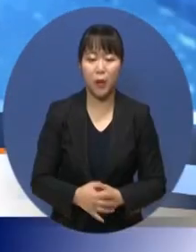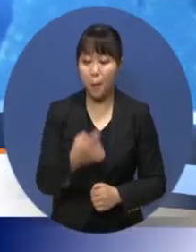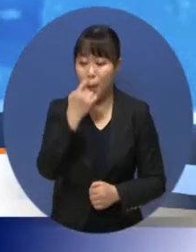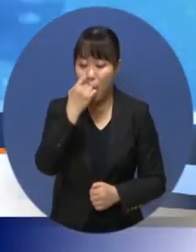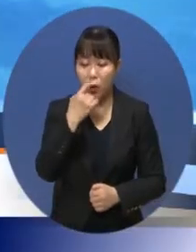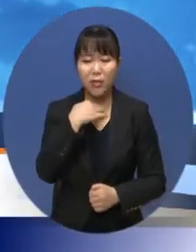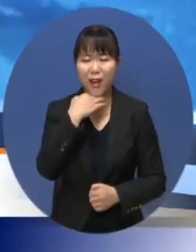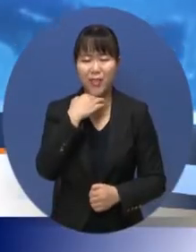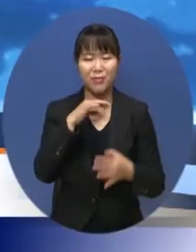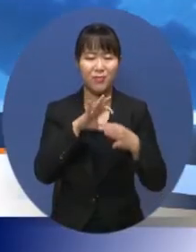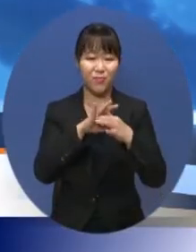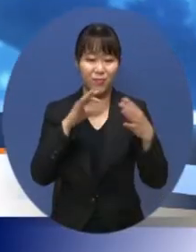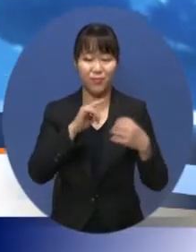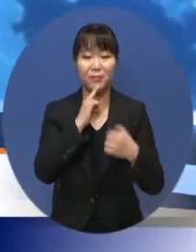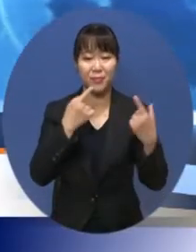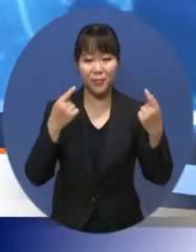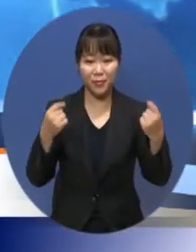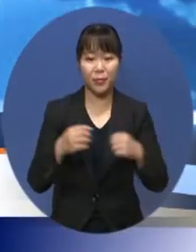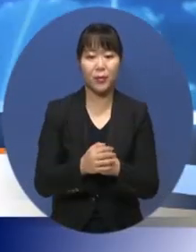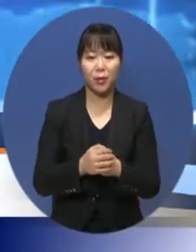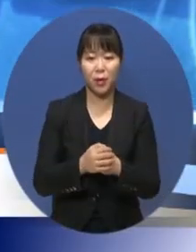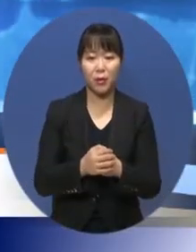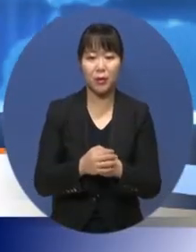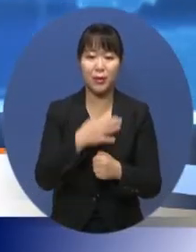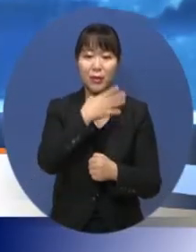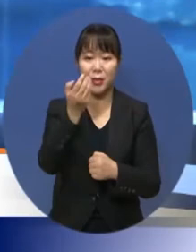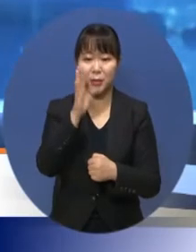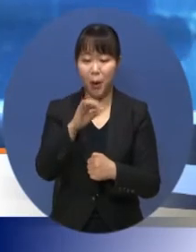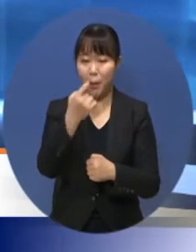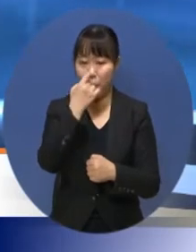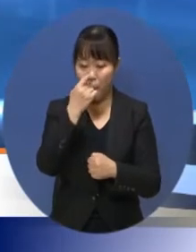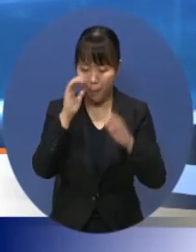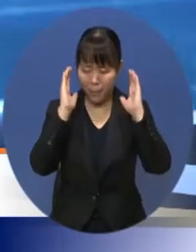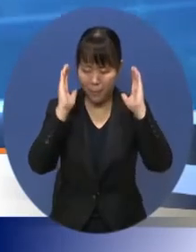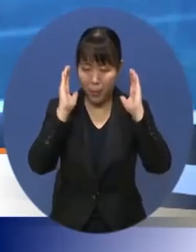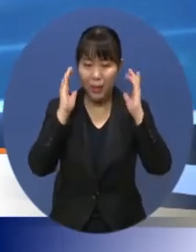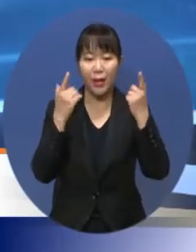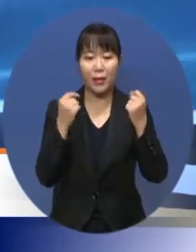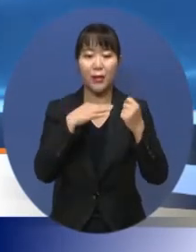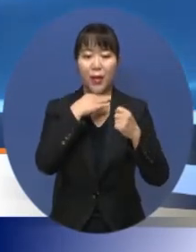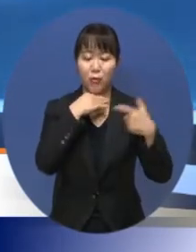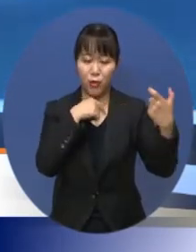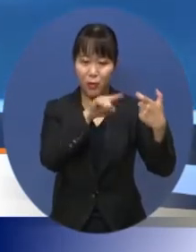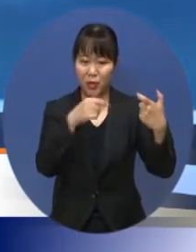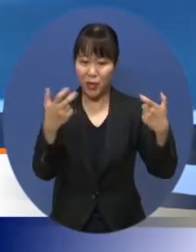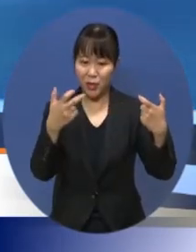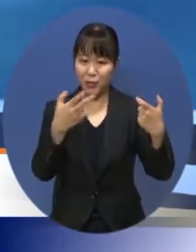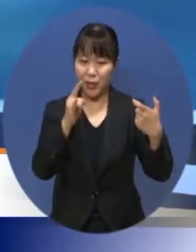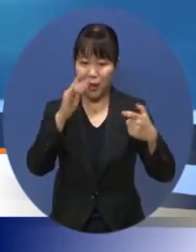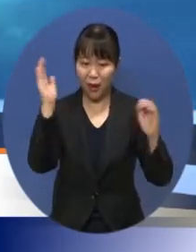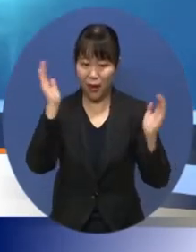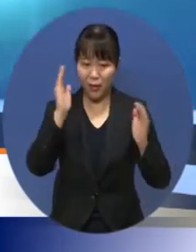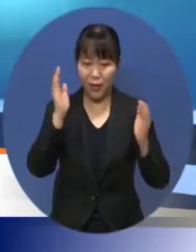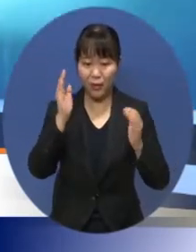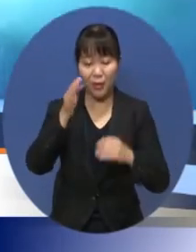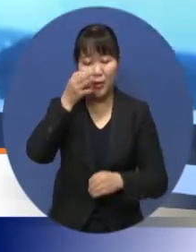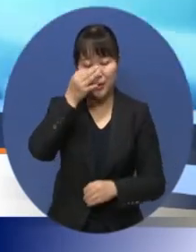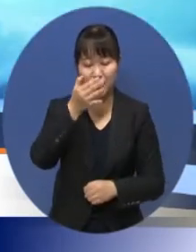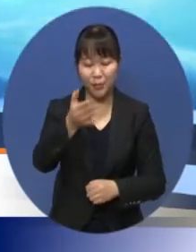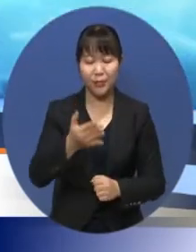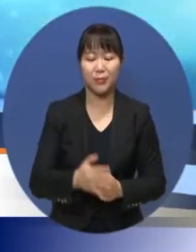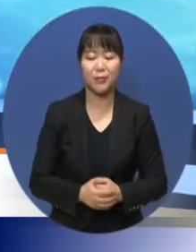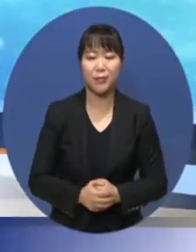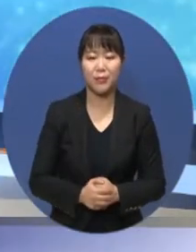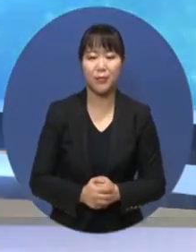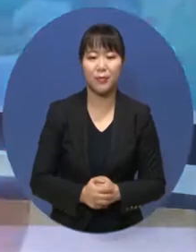배움에는 나이가 없다는 말이 있죠. 만화계 꿈을 피우고 있는 60, 70대 학생들을 이영춘 기자가